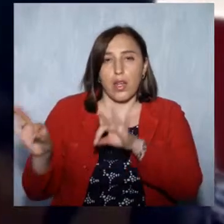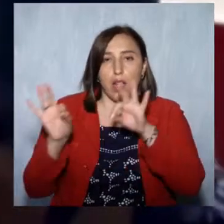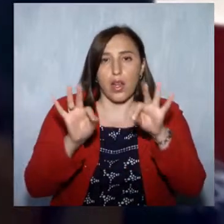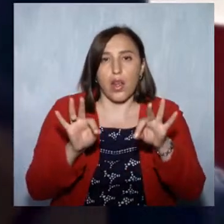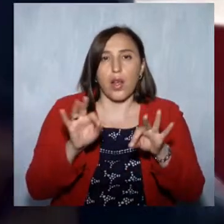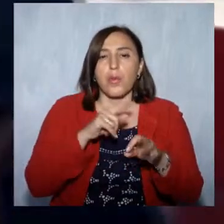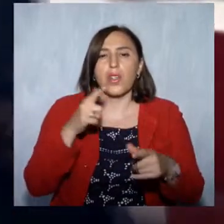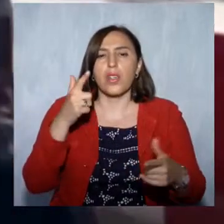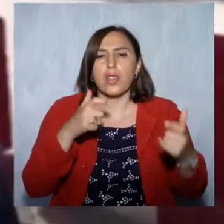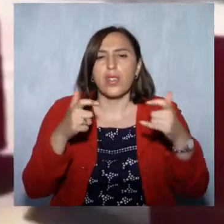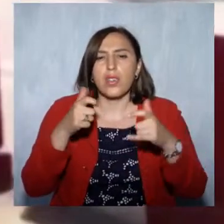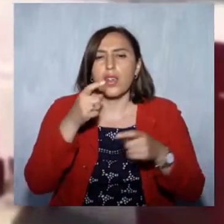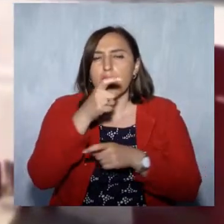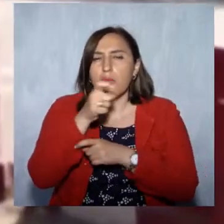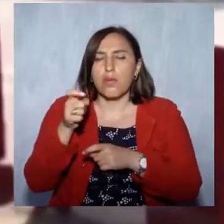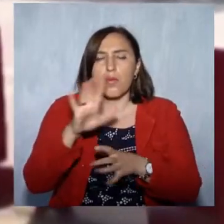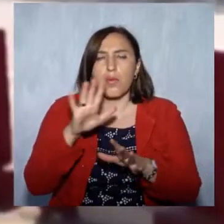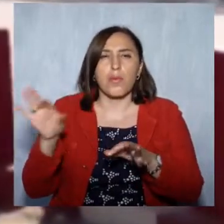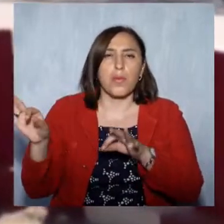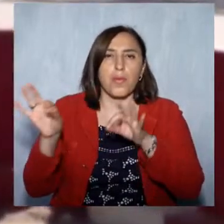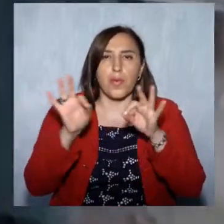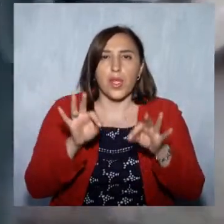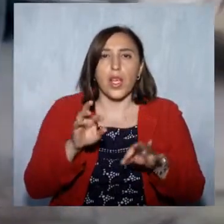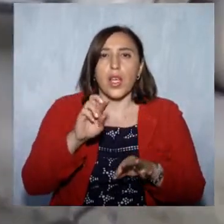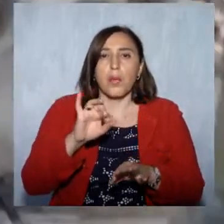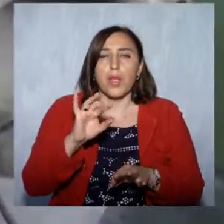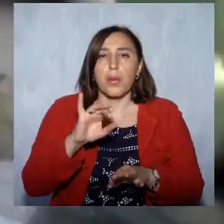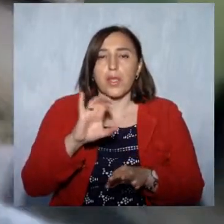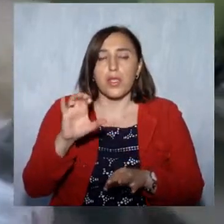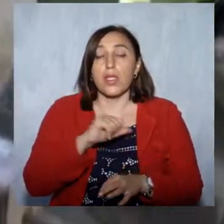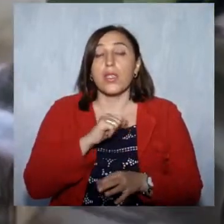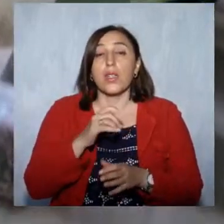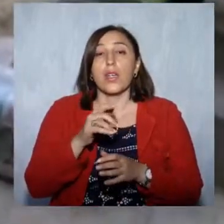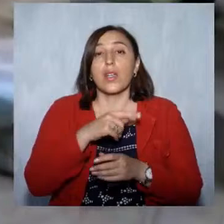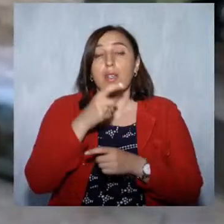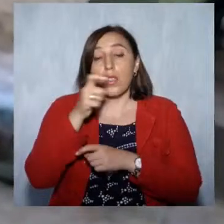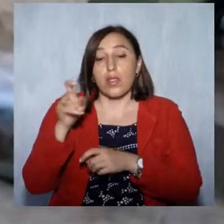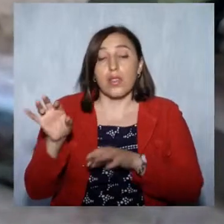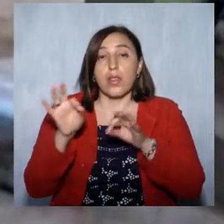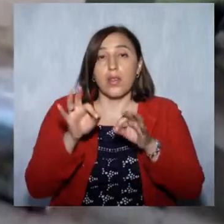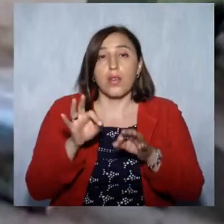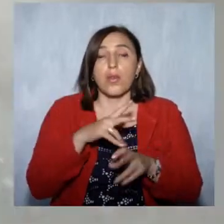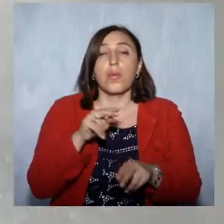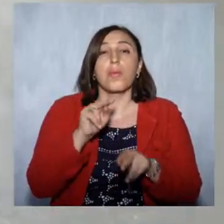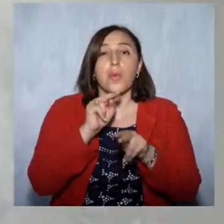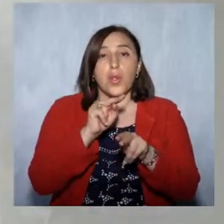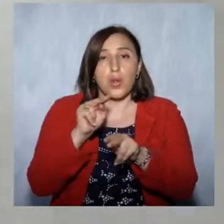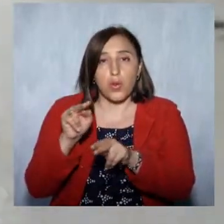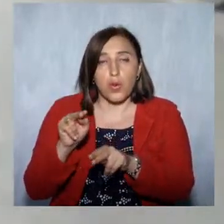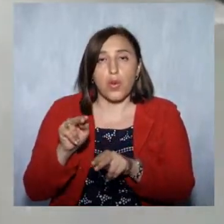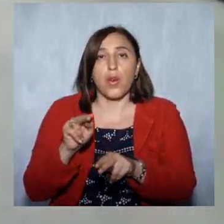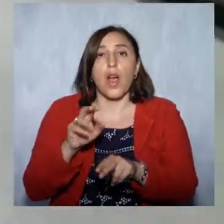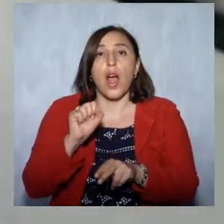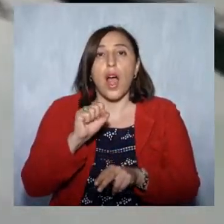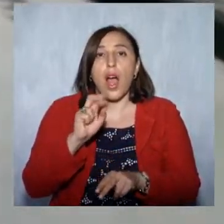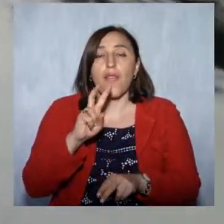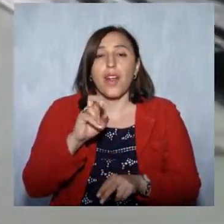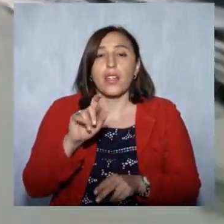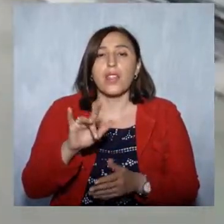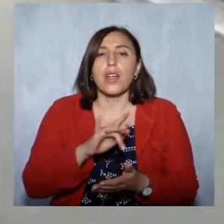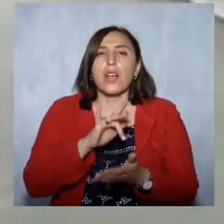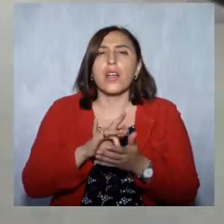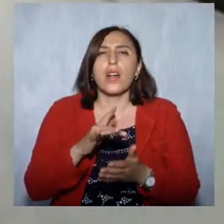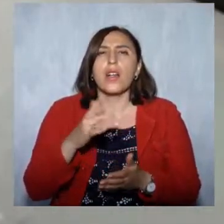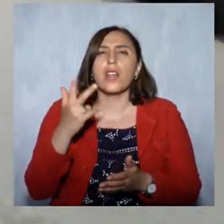փողոցներում արված առաջին տեսագրությունները։ BBC-ի տեղեկություններով Թալիբները վերահսկողություն են սահմանել նաև Աֆղանստանի 3-րդ